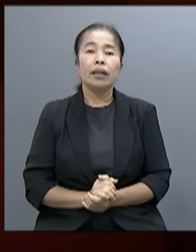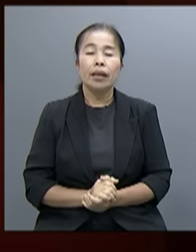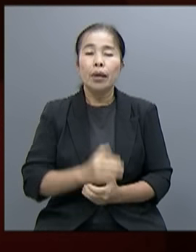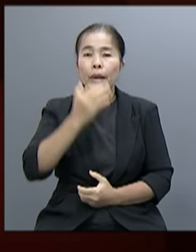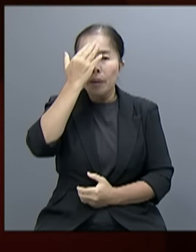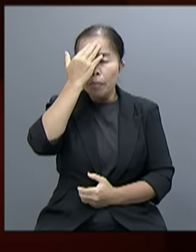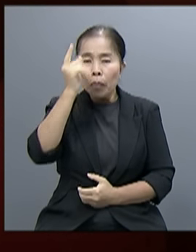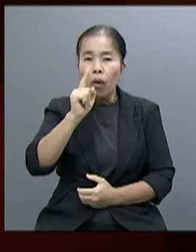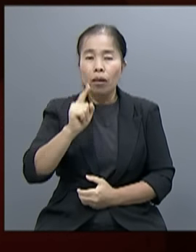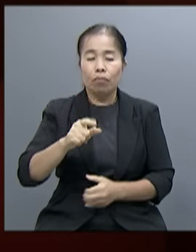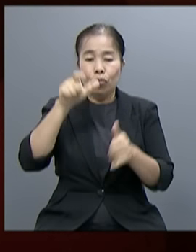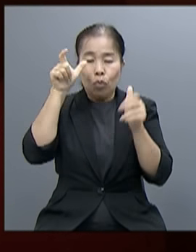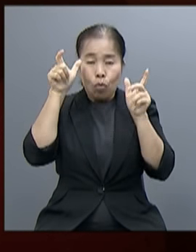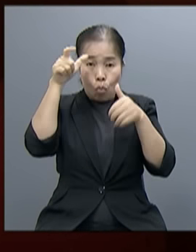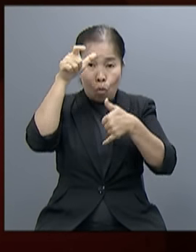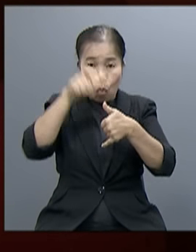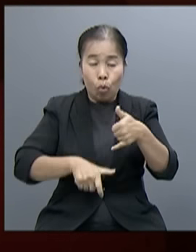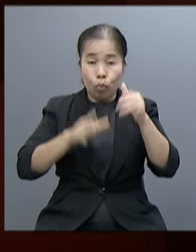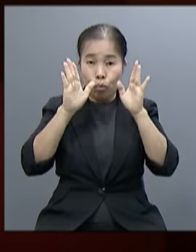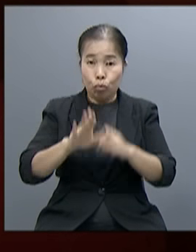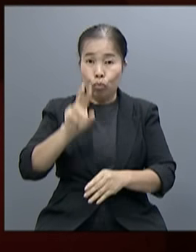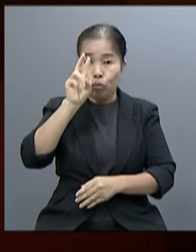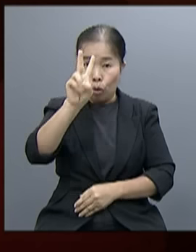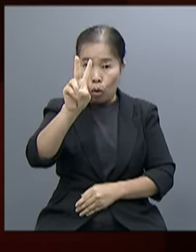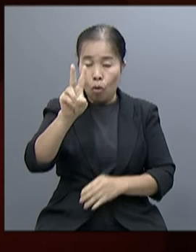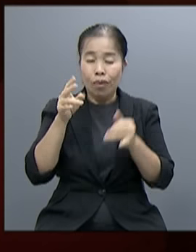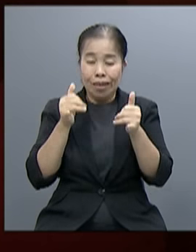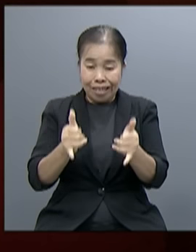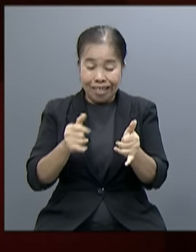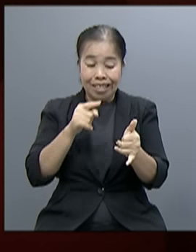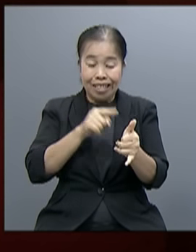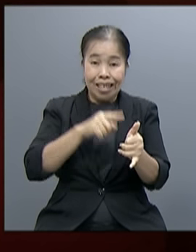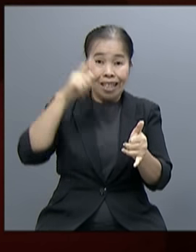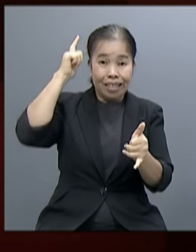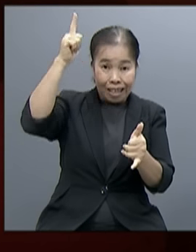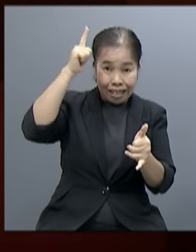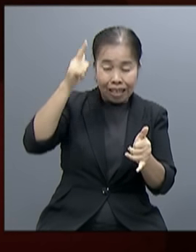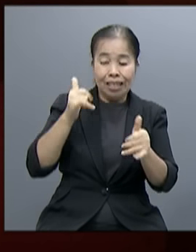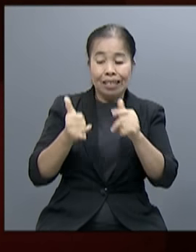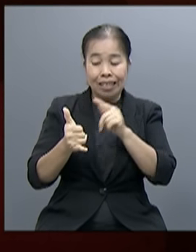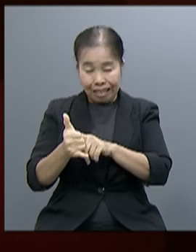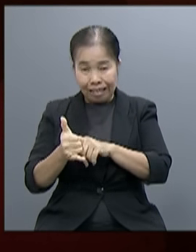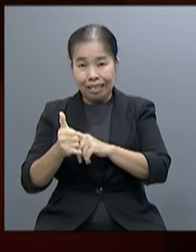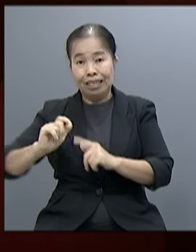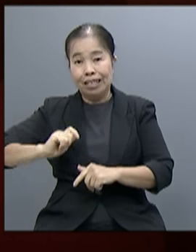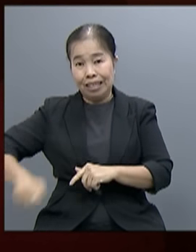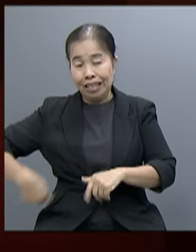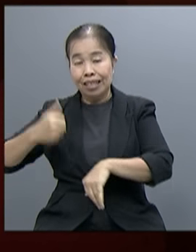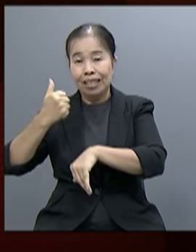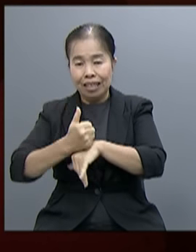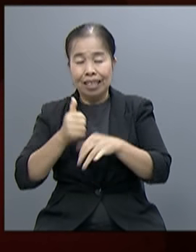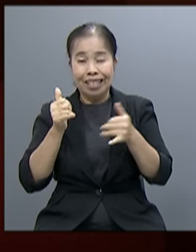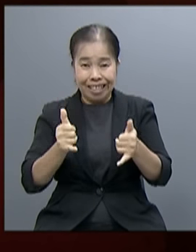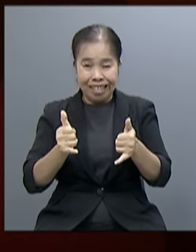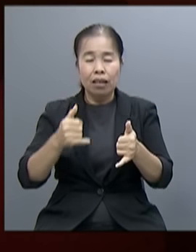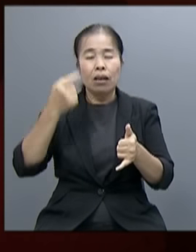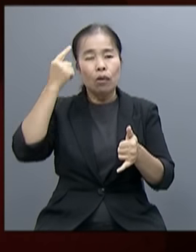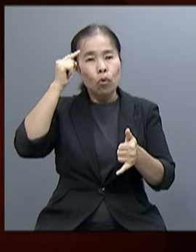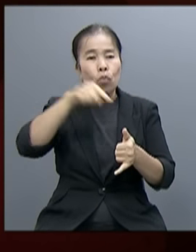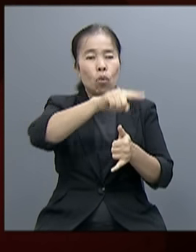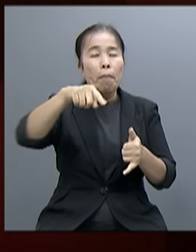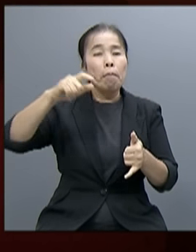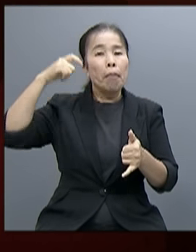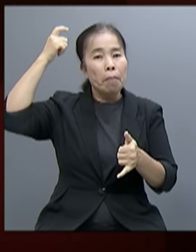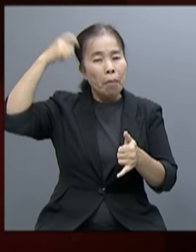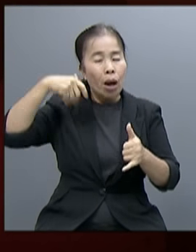สองบุคคลเนี้ยนะครับจะมีบทบาทอะไรยังไงต่อไปแต่มันอยู่ที่มินอองหลายเนี่ยจะยอมรับแค่ไหนอย่างไรซึ่งผ